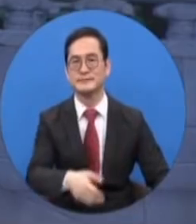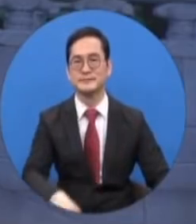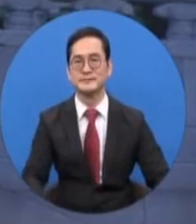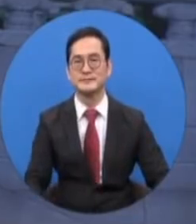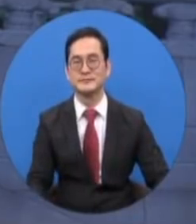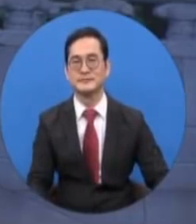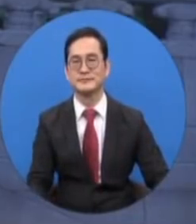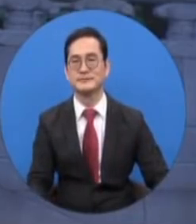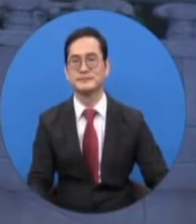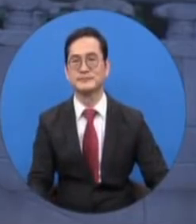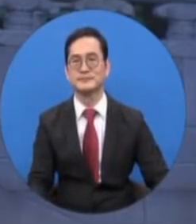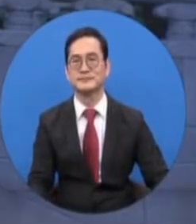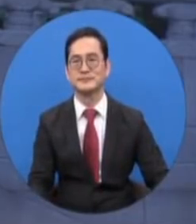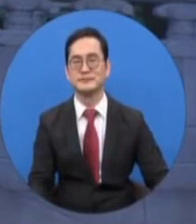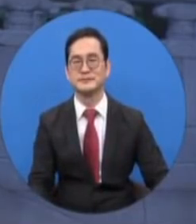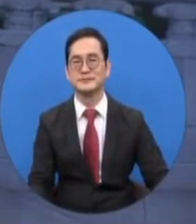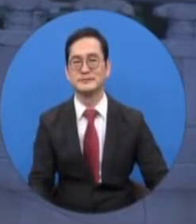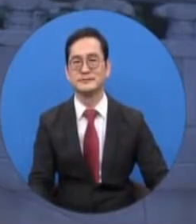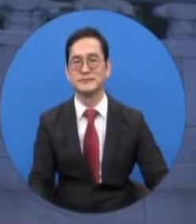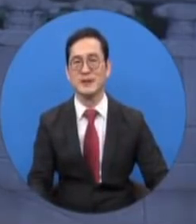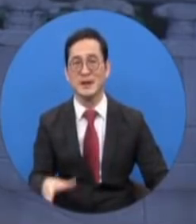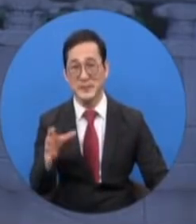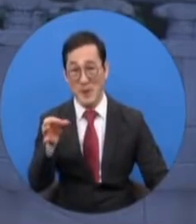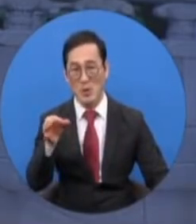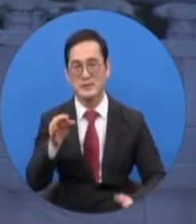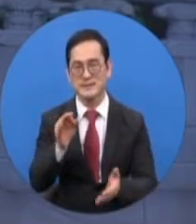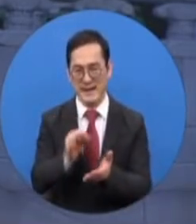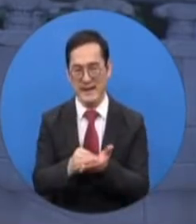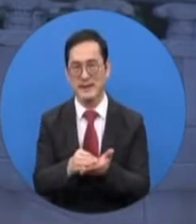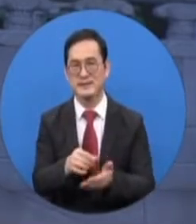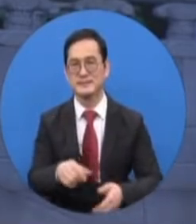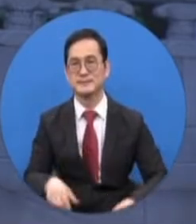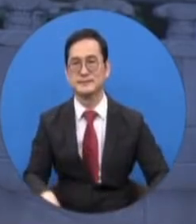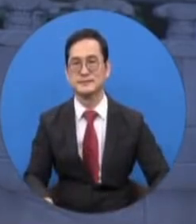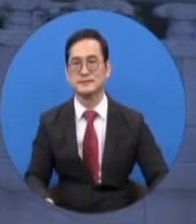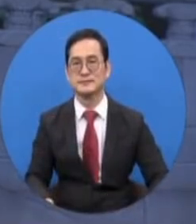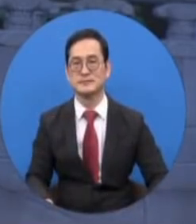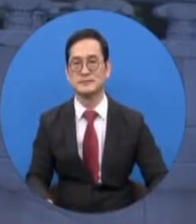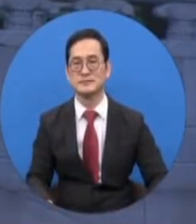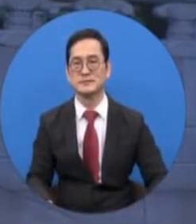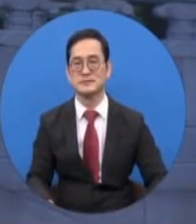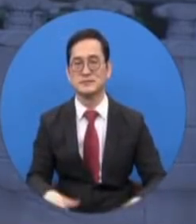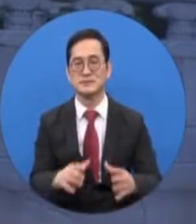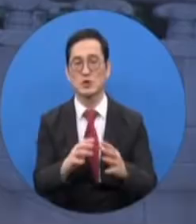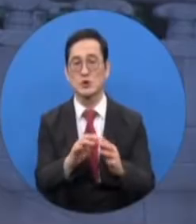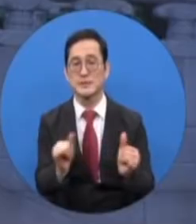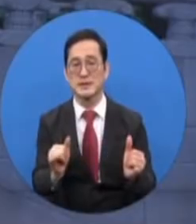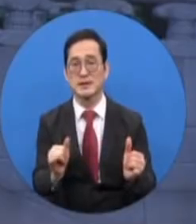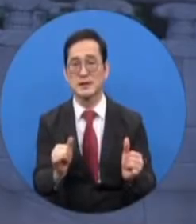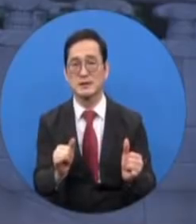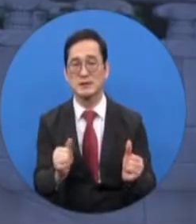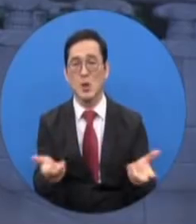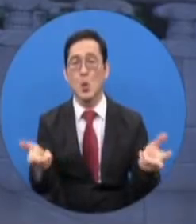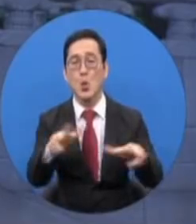비용도 500억에서 100억으로 줄일 수 있고 앞에 시민공원과 소통을 넓힐 수 있다는